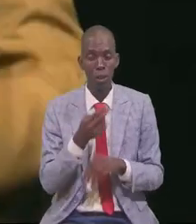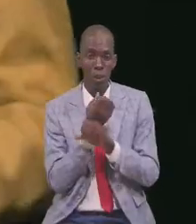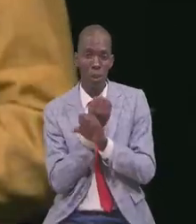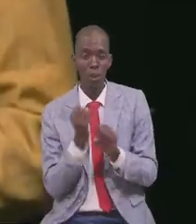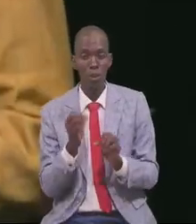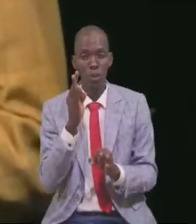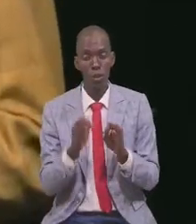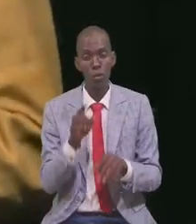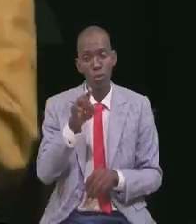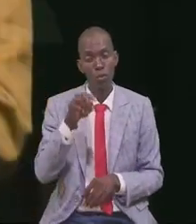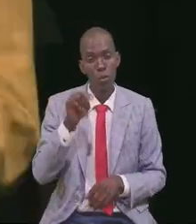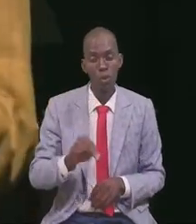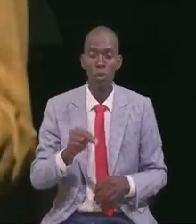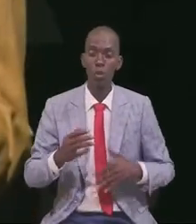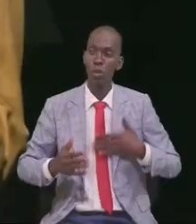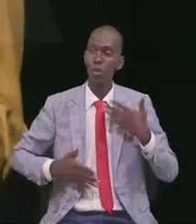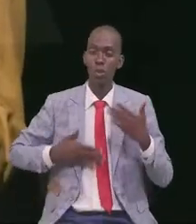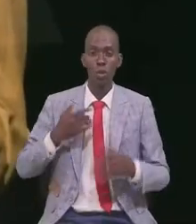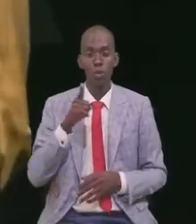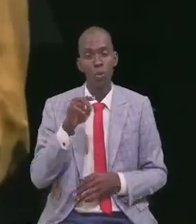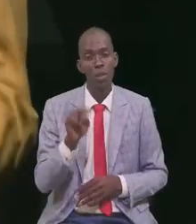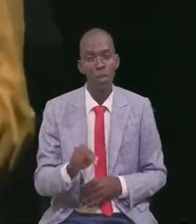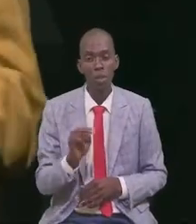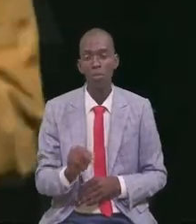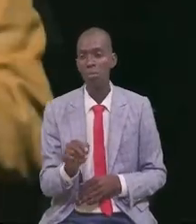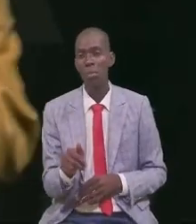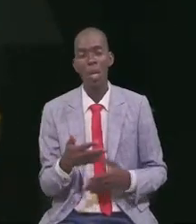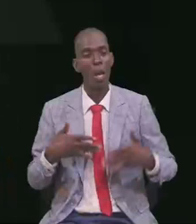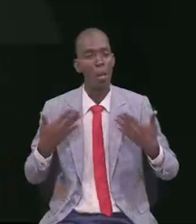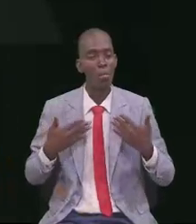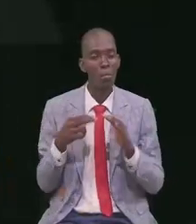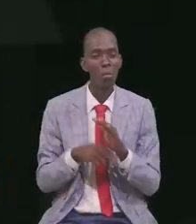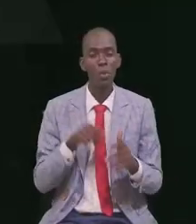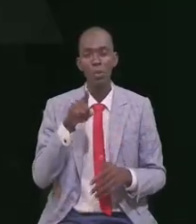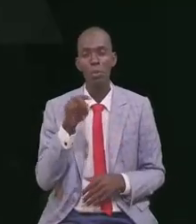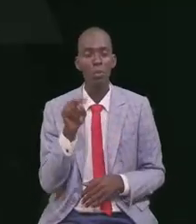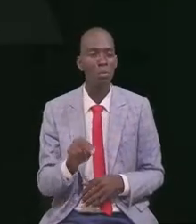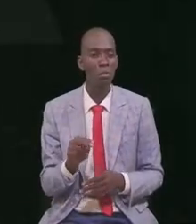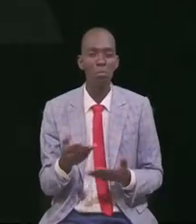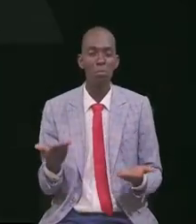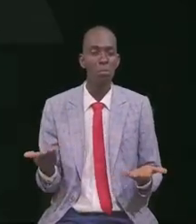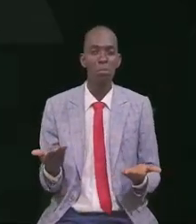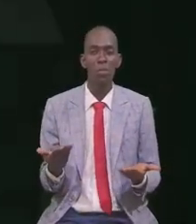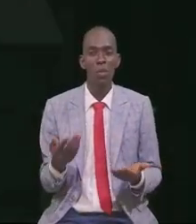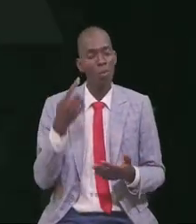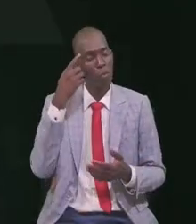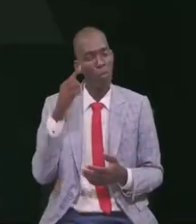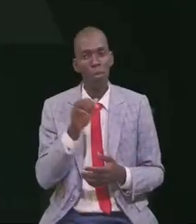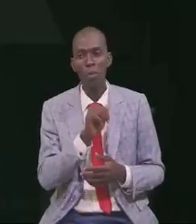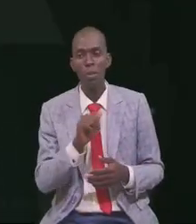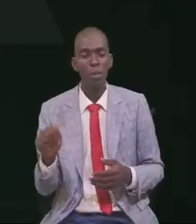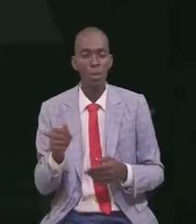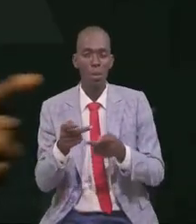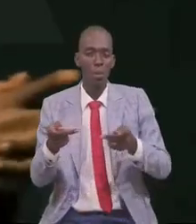s'il demandait la joie, s'il demandait le bonheur, s'il demandait un titre ou une